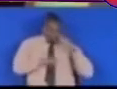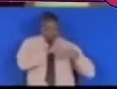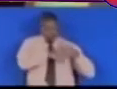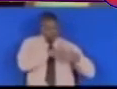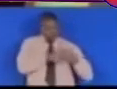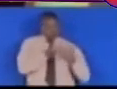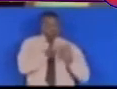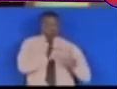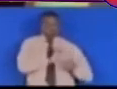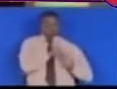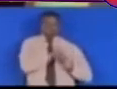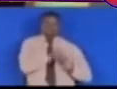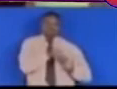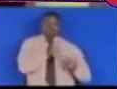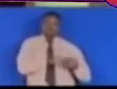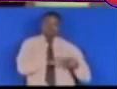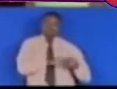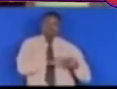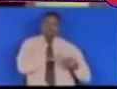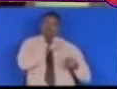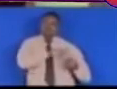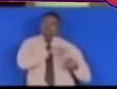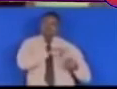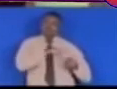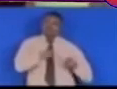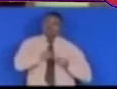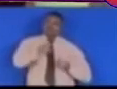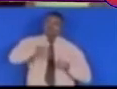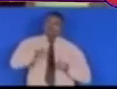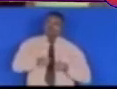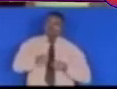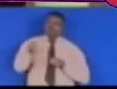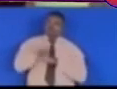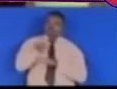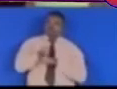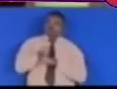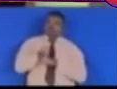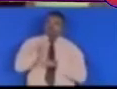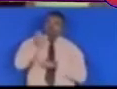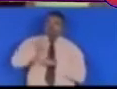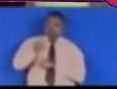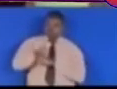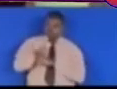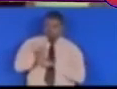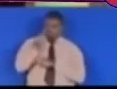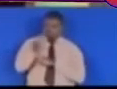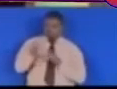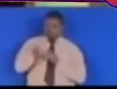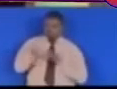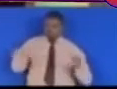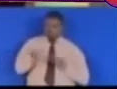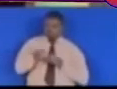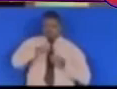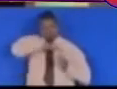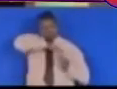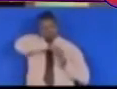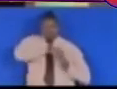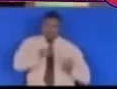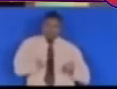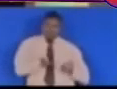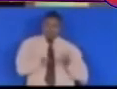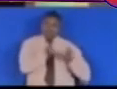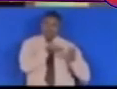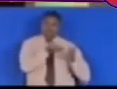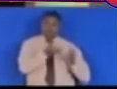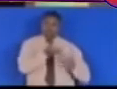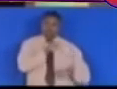kuomba kibali cha ajira kutoka kwa wenzetu ofisi ya Rais Utumishi, tumeona ipo fursa ya kutumia maendeleo